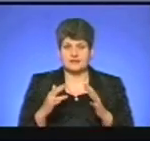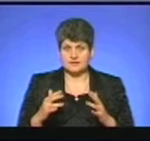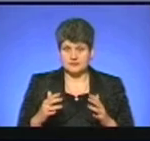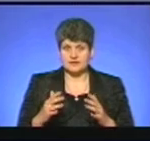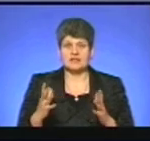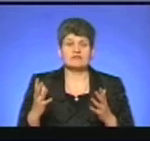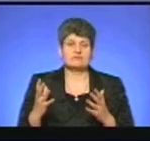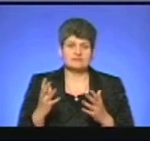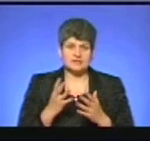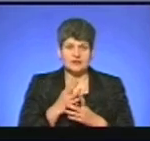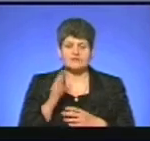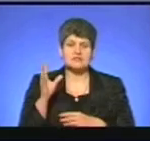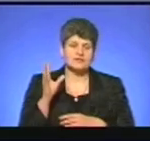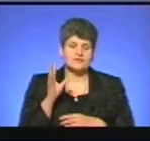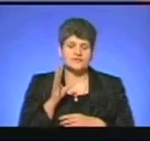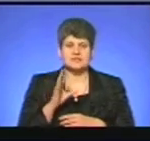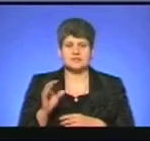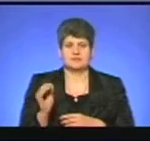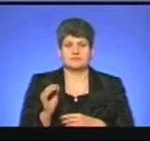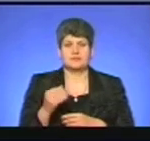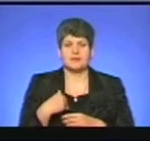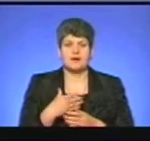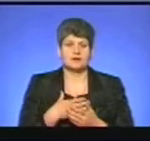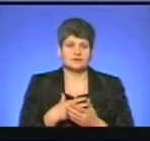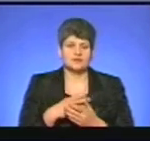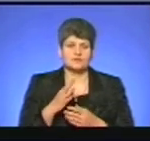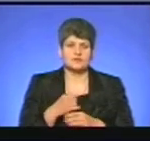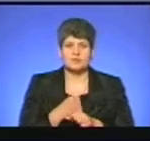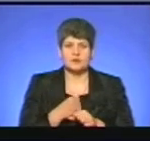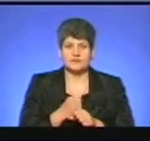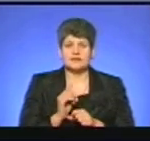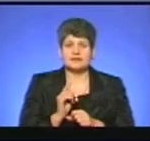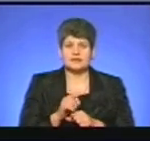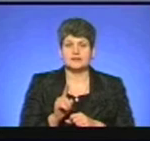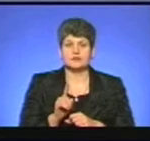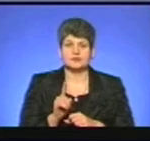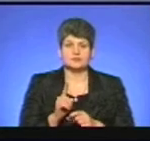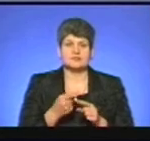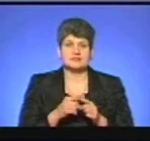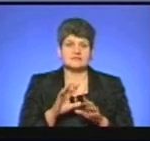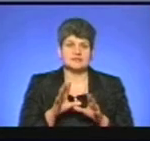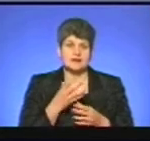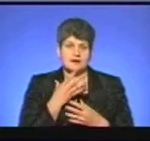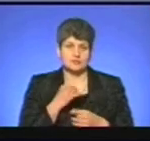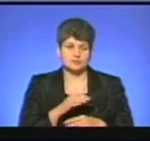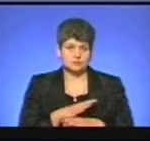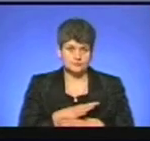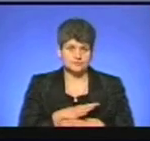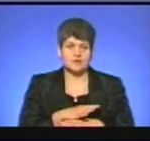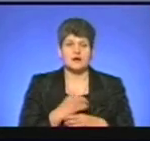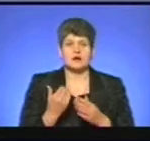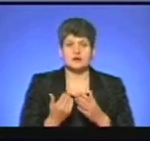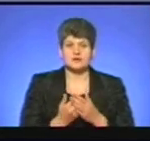який вдався всім, оскільки ми активно всі попрацювали на те, щоб це все гарно відбулося. А з